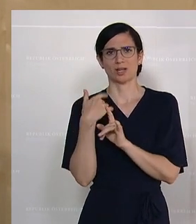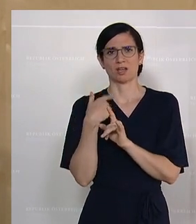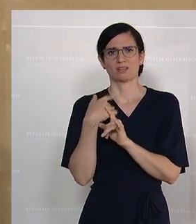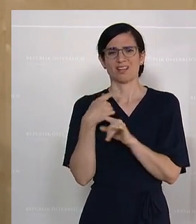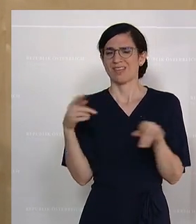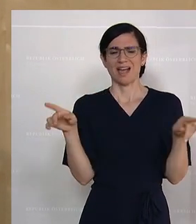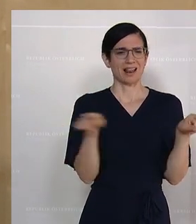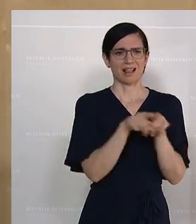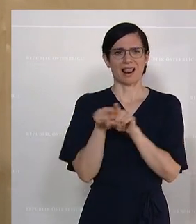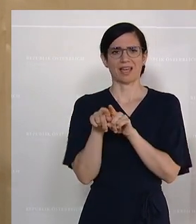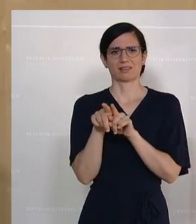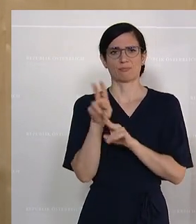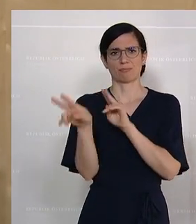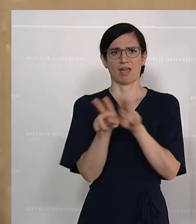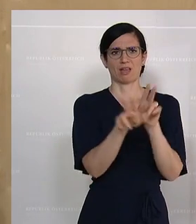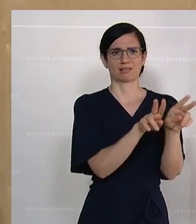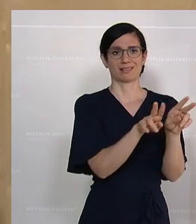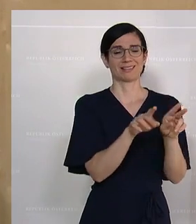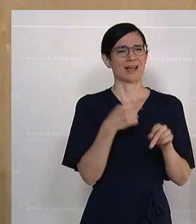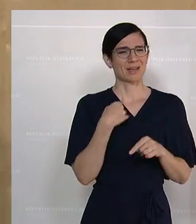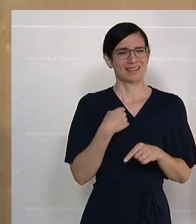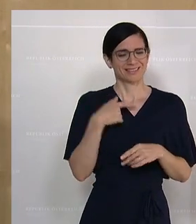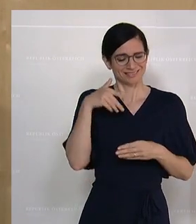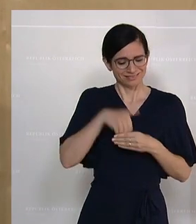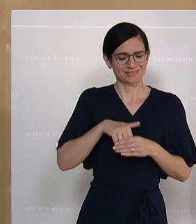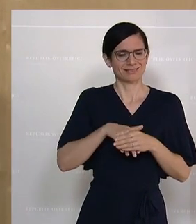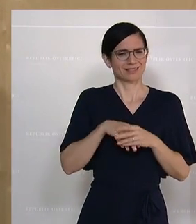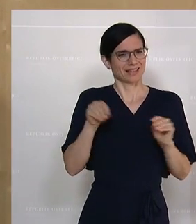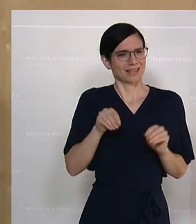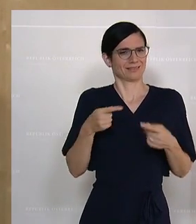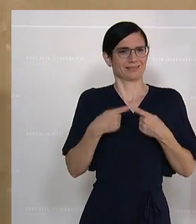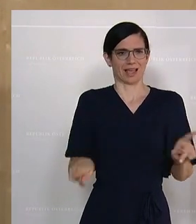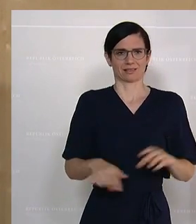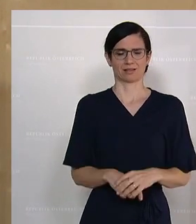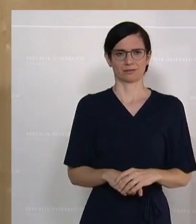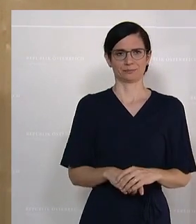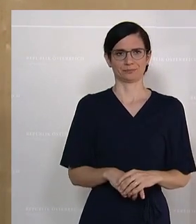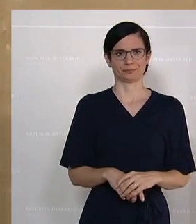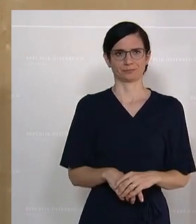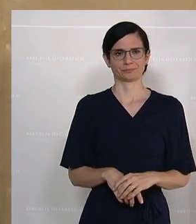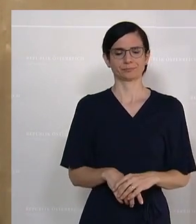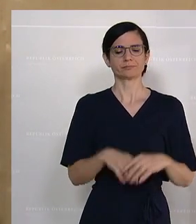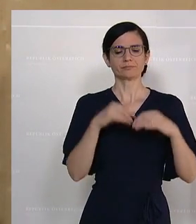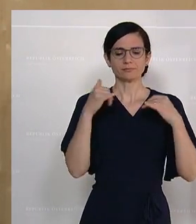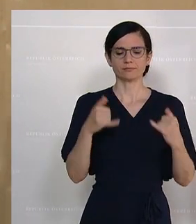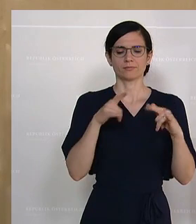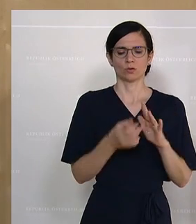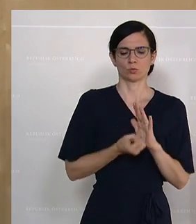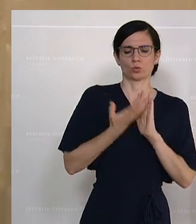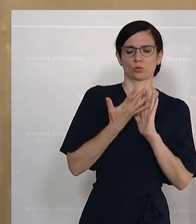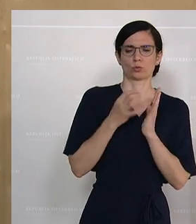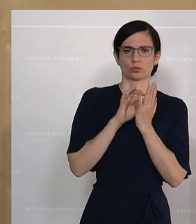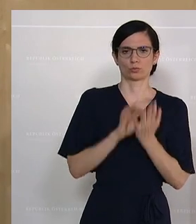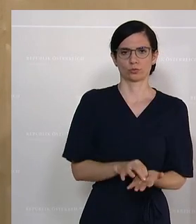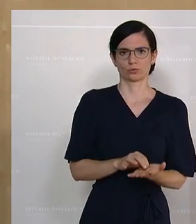ihre tafel argumente ein ehrlicher weise nämlich aber zunächst einmal zum ausgangspunkt vom arm und deshalb gehört ja in der